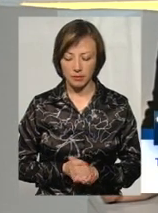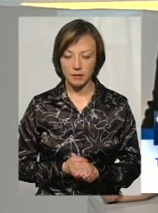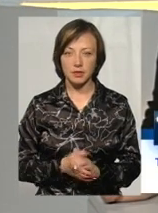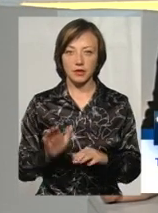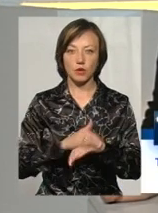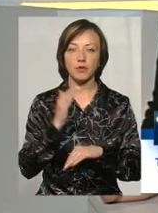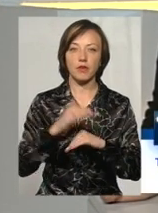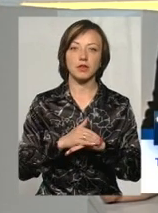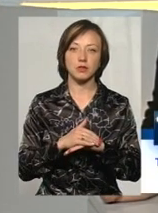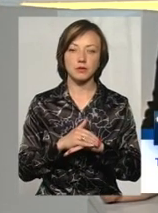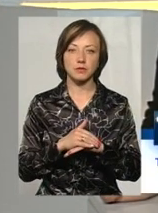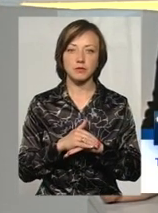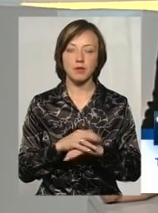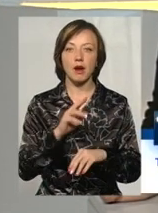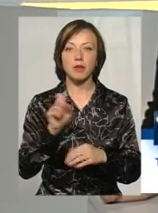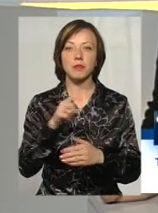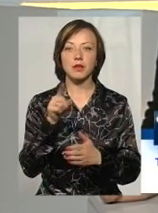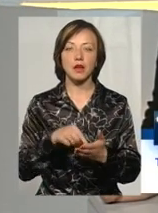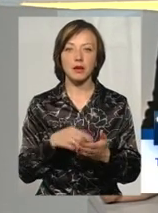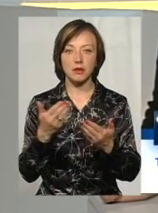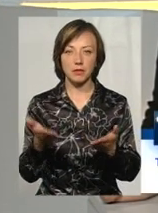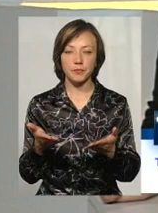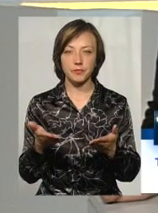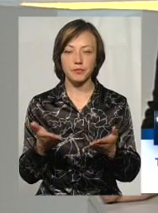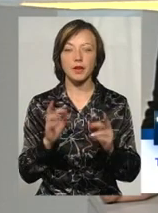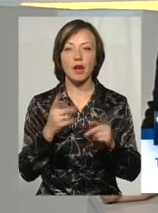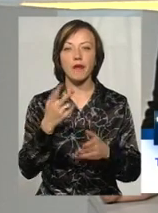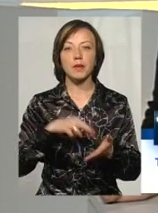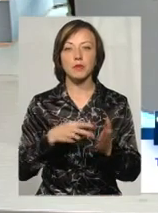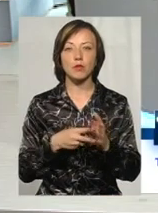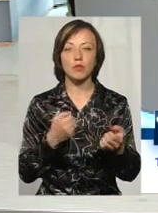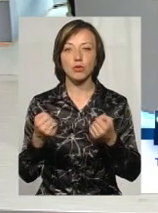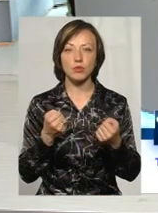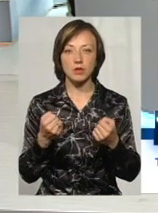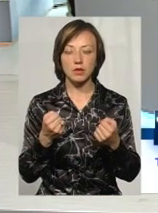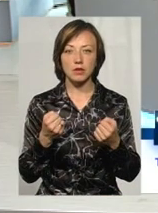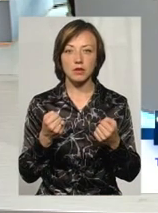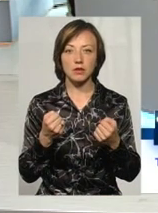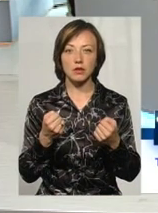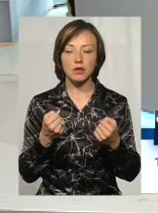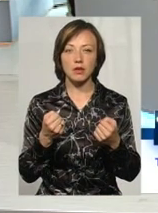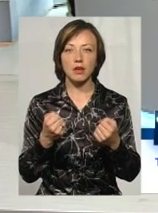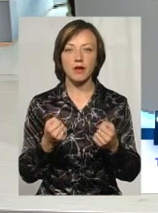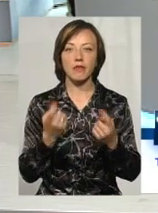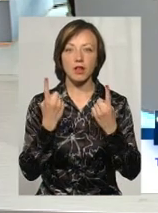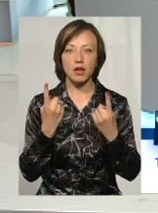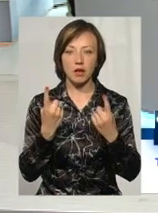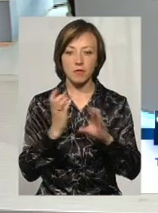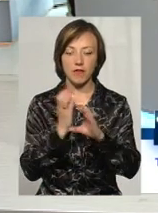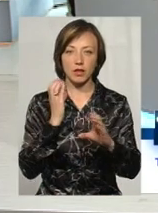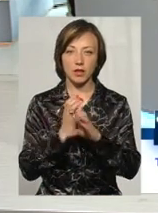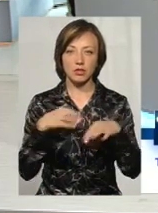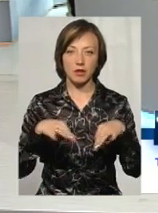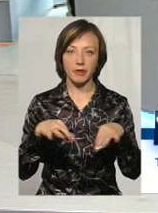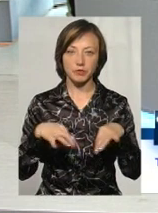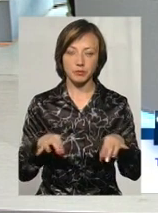Добрий вечір. Моє питання до працівників поліції. Як ви плануєте боротися з водіями великовагових транспортних засобів? Дякую. Зокрема,